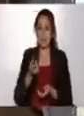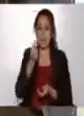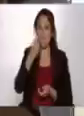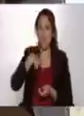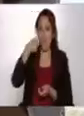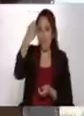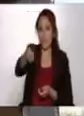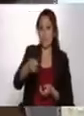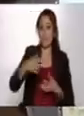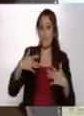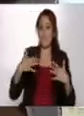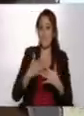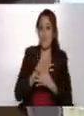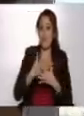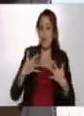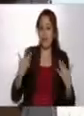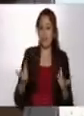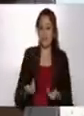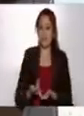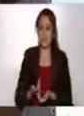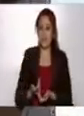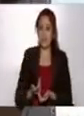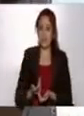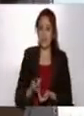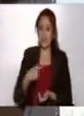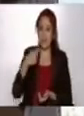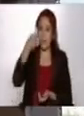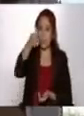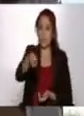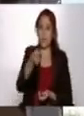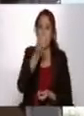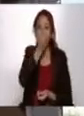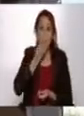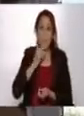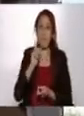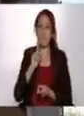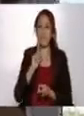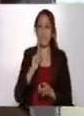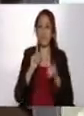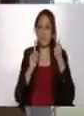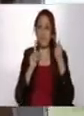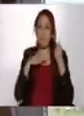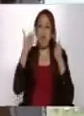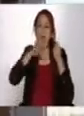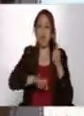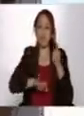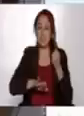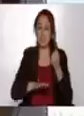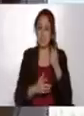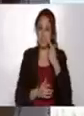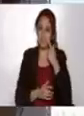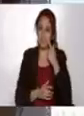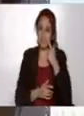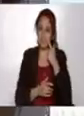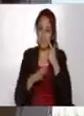هدية خرجت العيدية بتاعت حبيبي، خرجت إيه؟ لأنها ما صرفتهاش، كانت قبلها بيوم معايا على